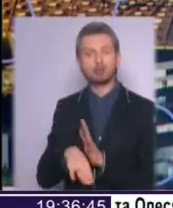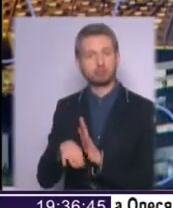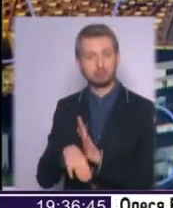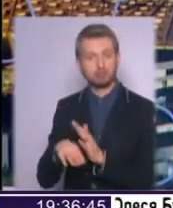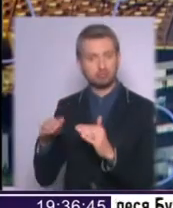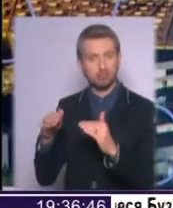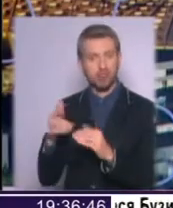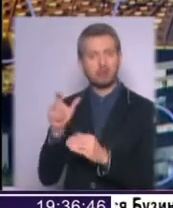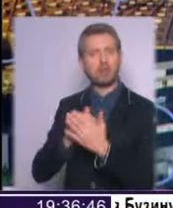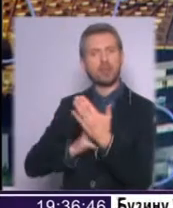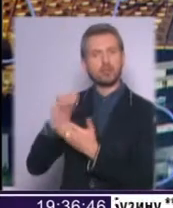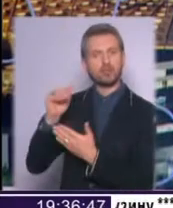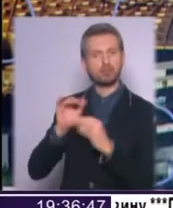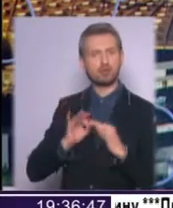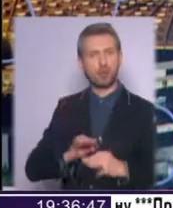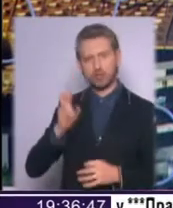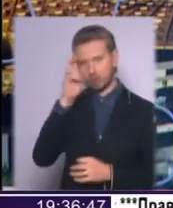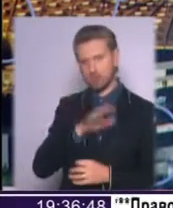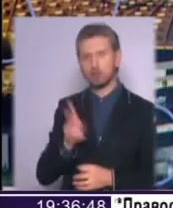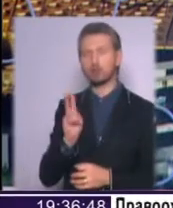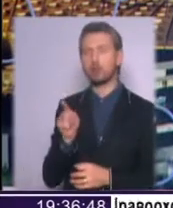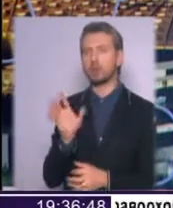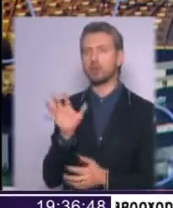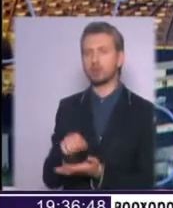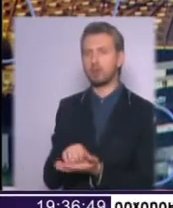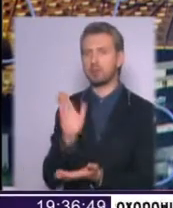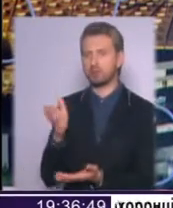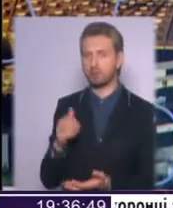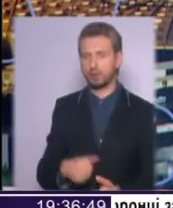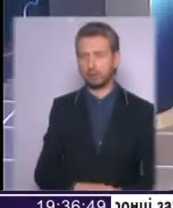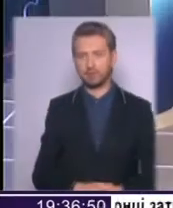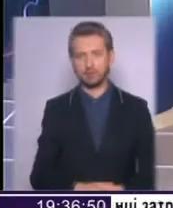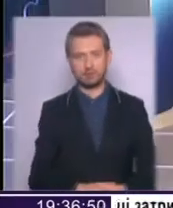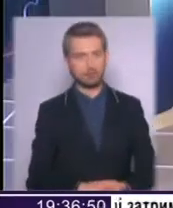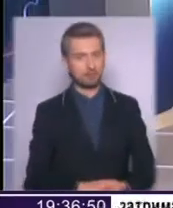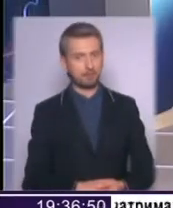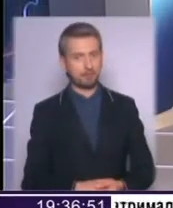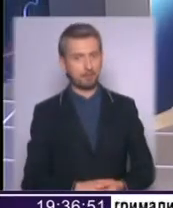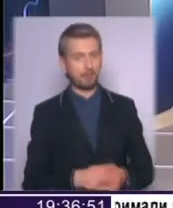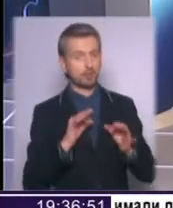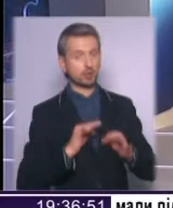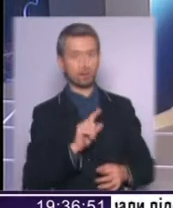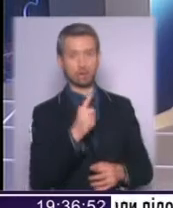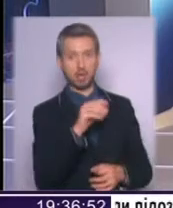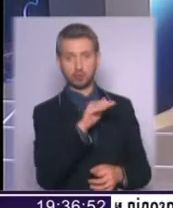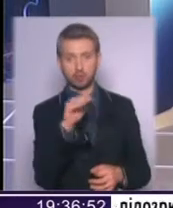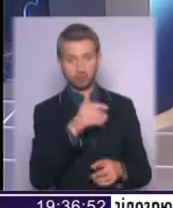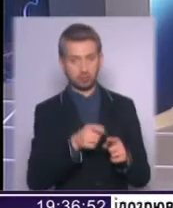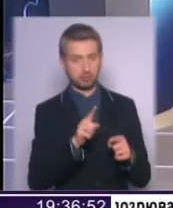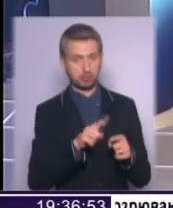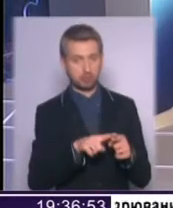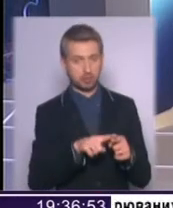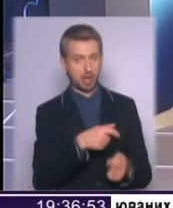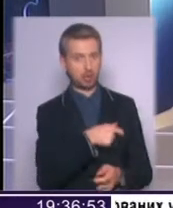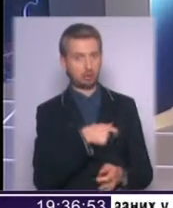з найвищими чиновниками країни? Хто ними займатиметься? Ну, перший чиновник першого рангу – це відповідає і